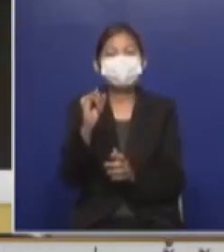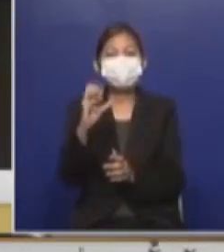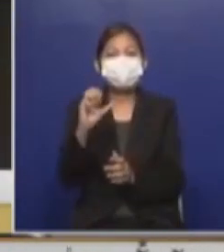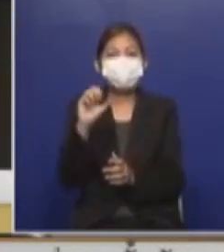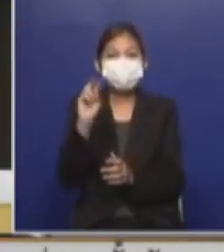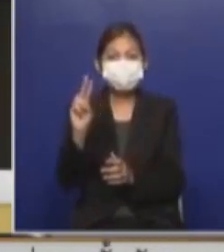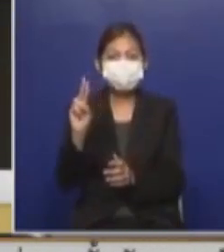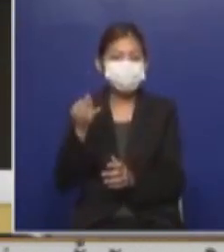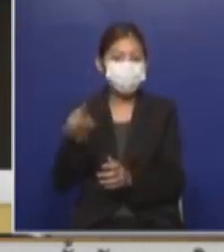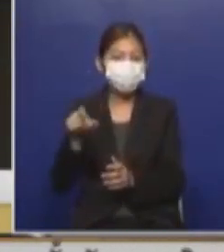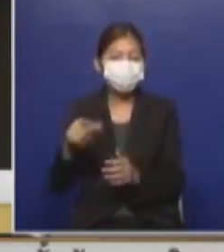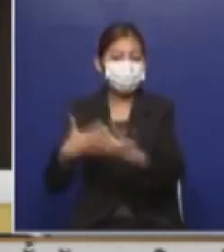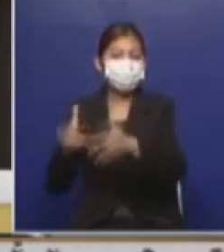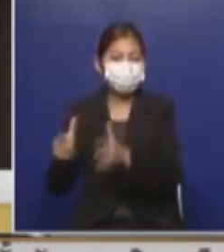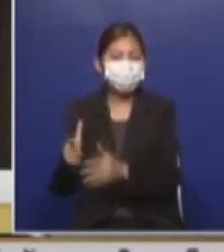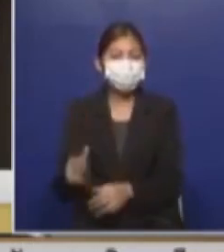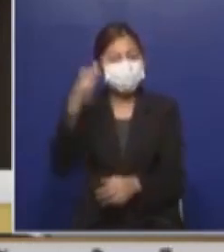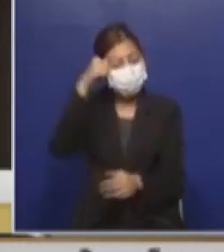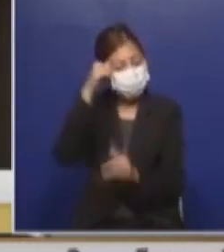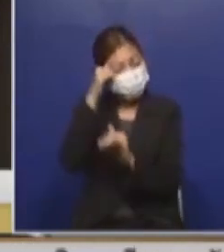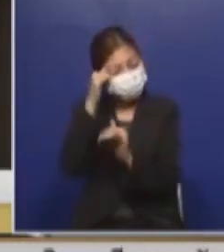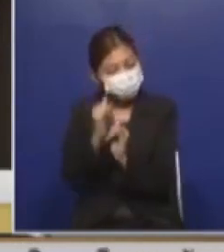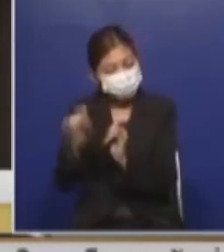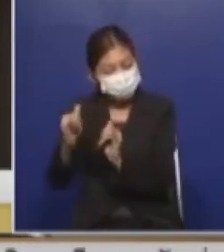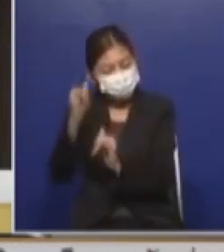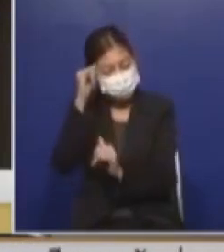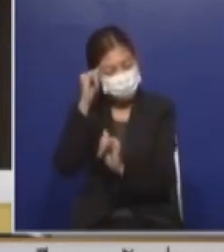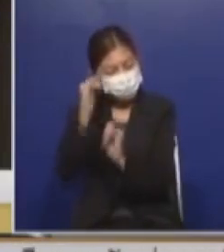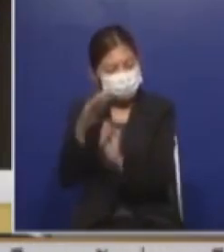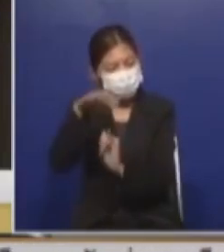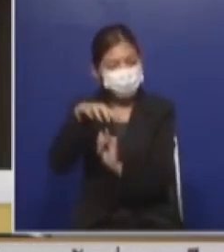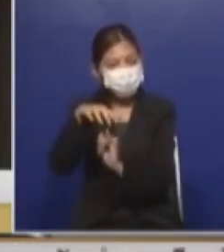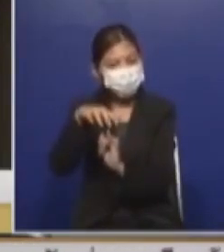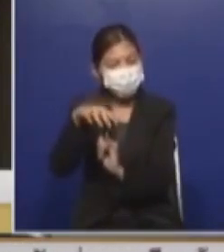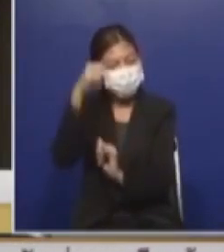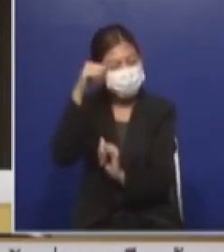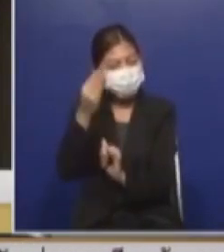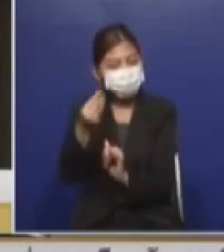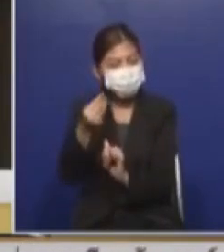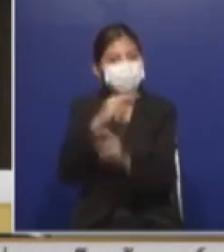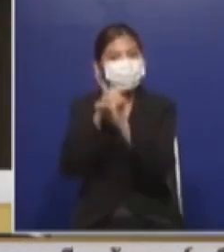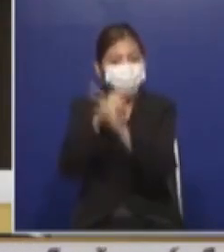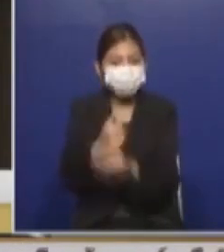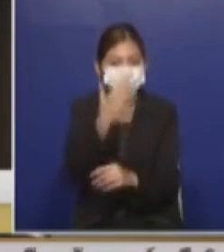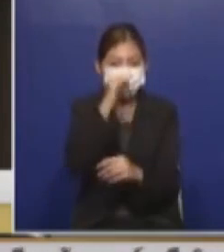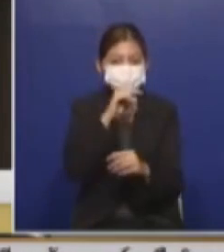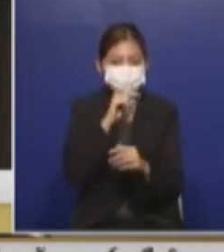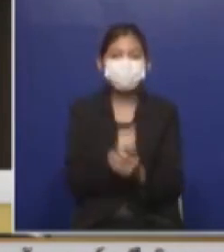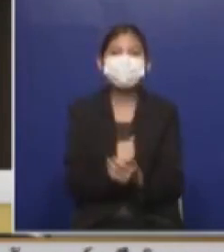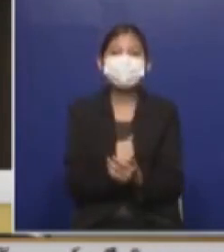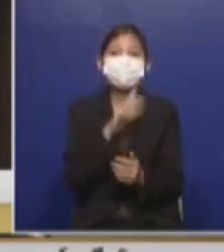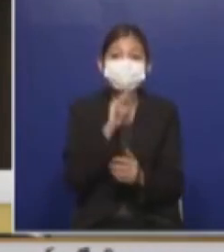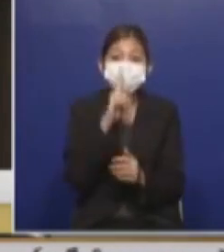กี่คืนท่านประธานคูณเองได้เห็นจะประหยัดอยู่อย่างเดียวคือค่างานศพเพราะตายด้วยโควิดนี่คือสวดคืนเดียวแล้วเผาเลย